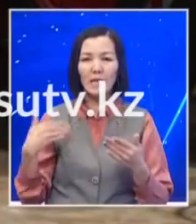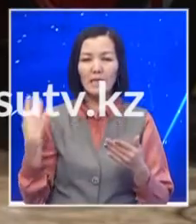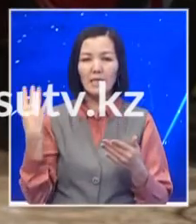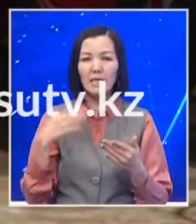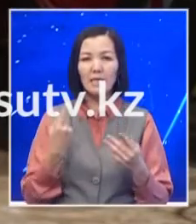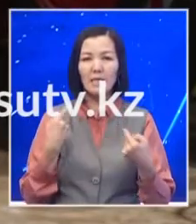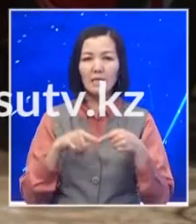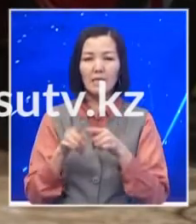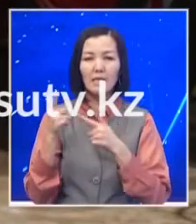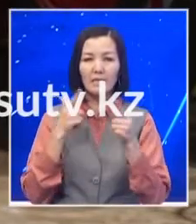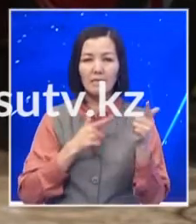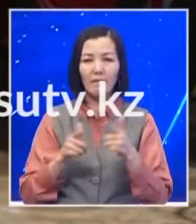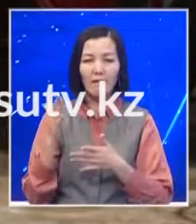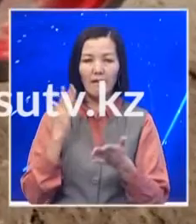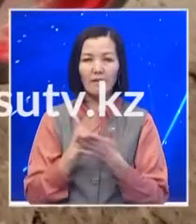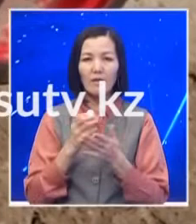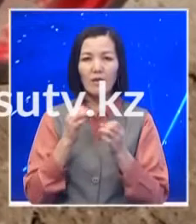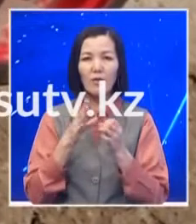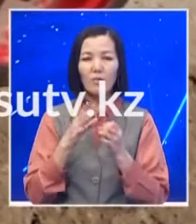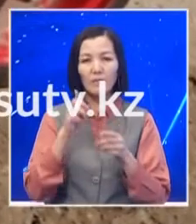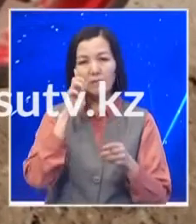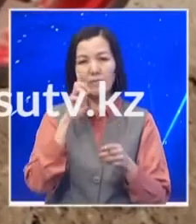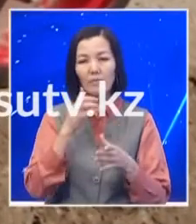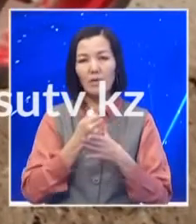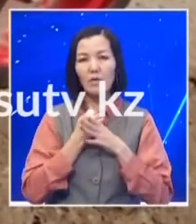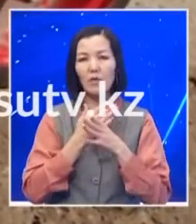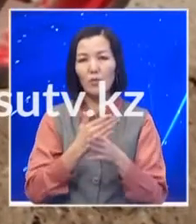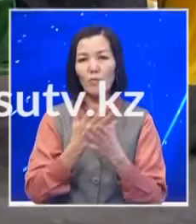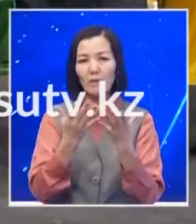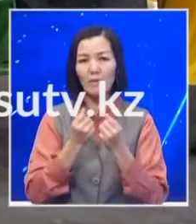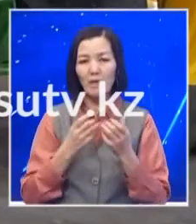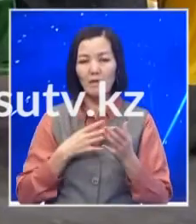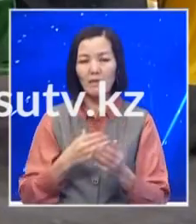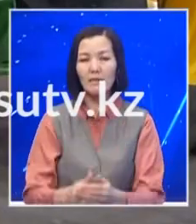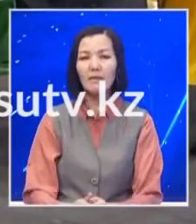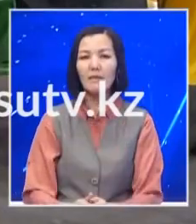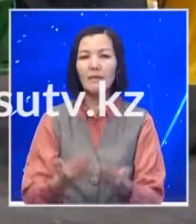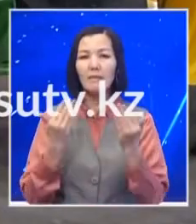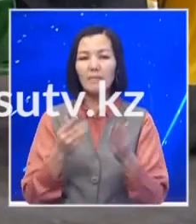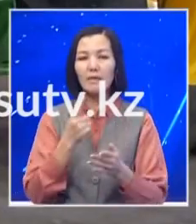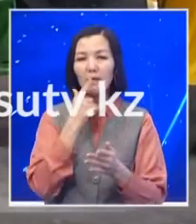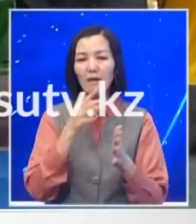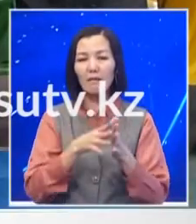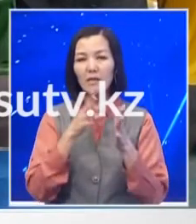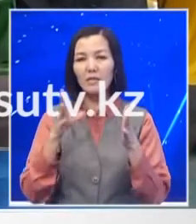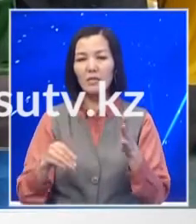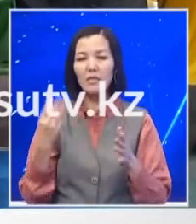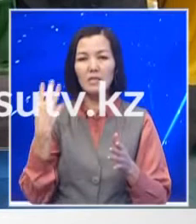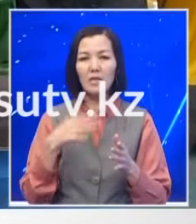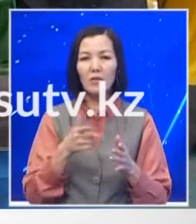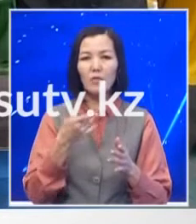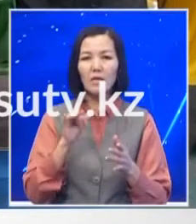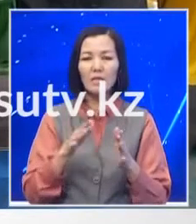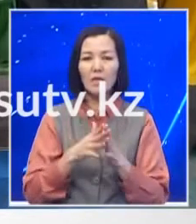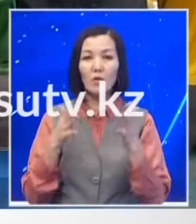шақты техникасын сайлап қойған. Оның 15-ін мемлекет қолдауымен алған. Биылдан біз қант қызылшасын бір 50 гектарға